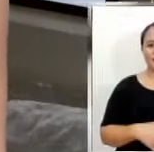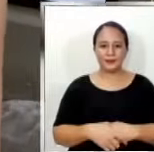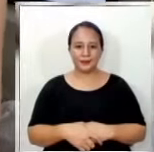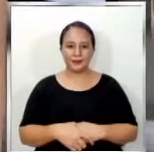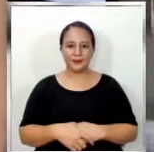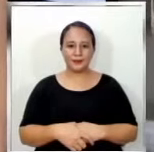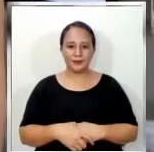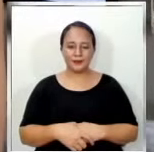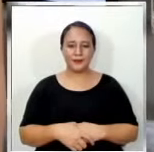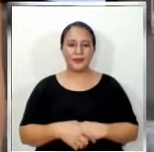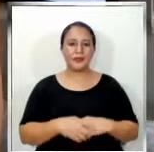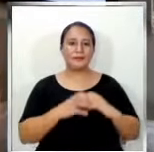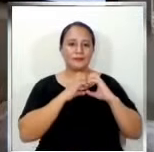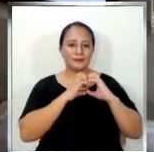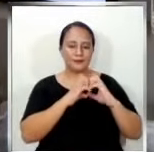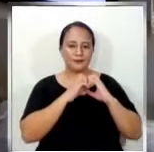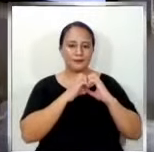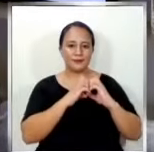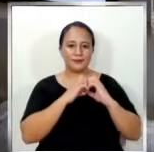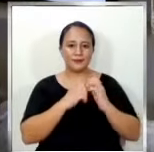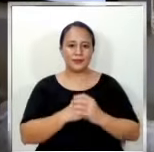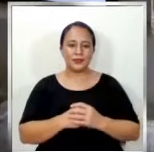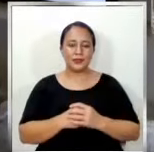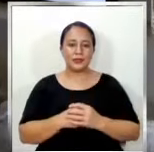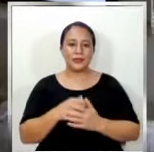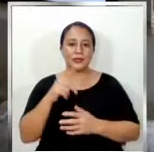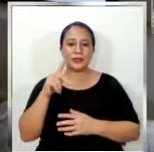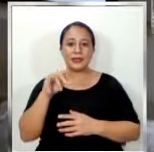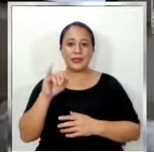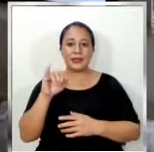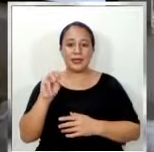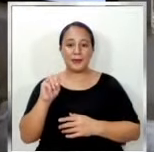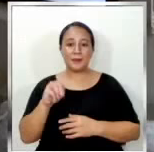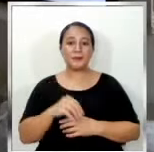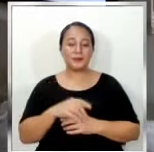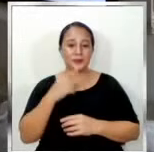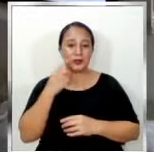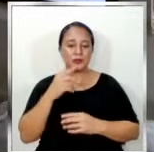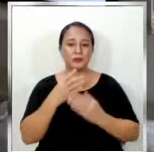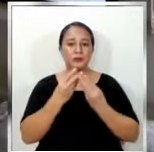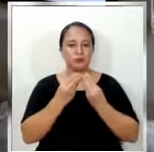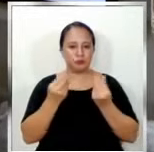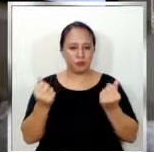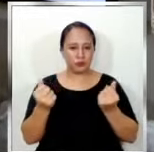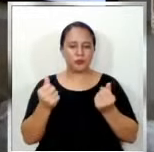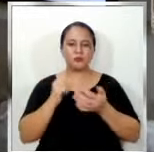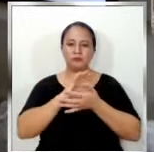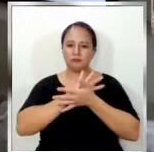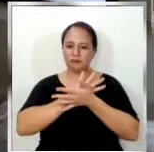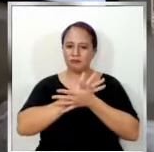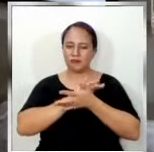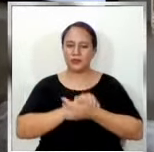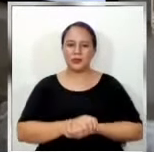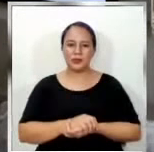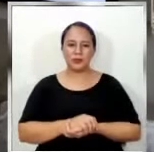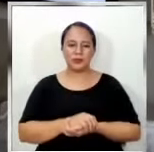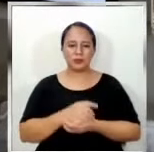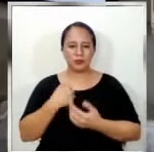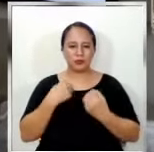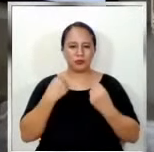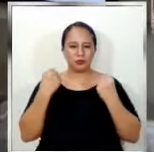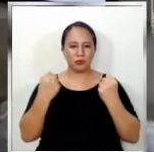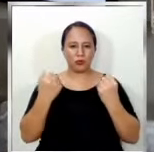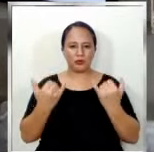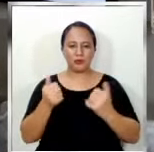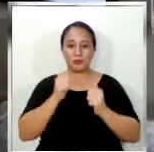Good evening mga kapuso! Kim Domingo is back matapos gumaling mula sa COVID-19. Looking fierce and stronger than ever ang aktres